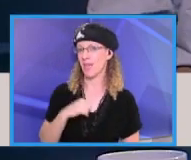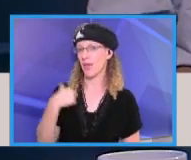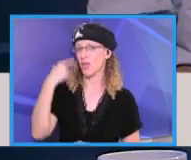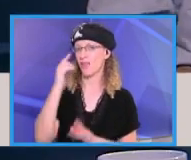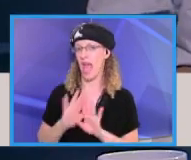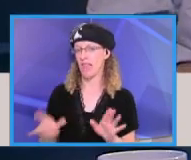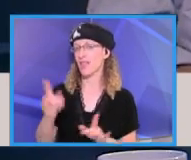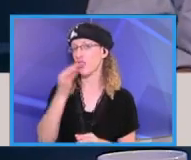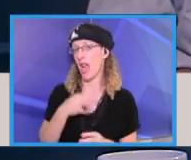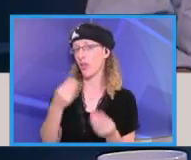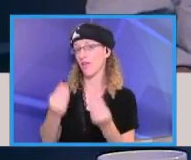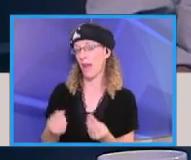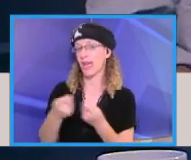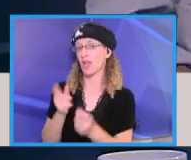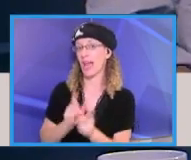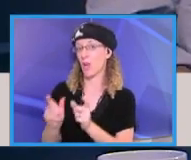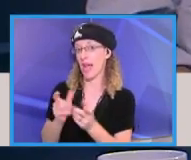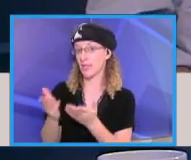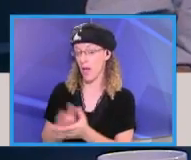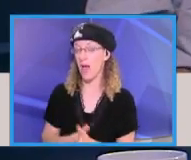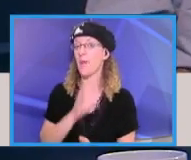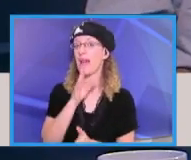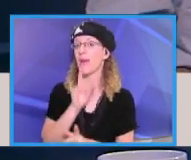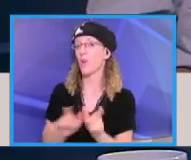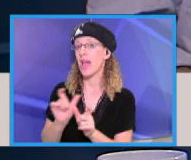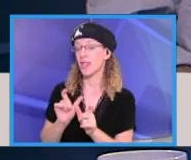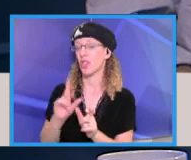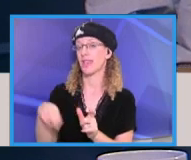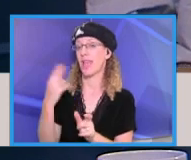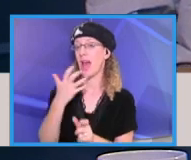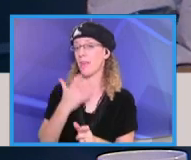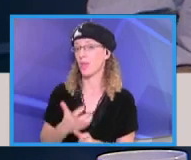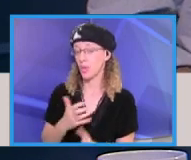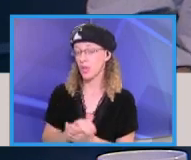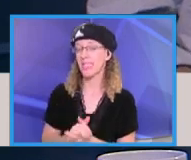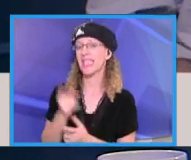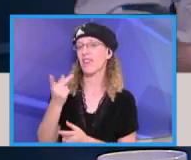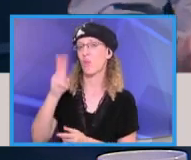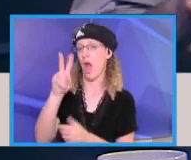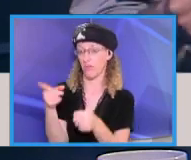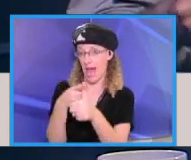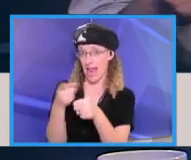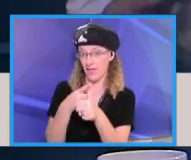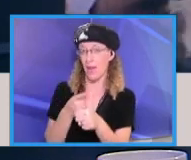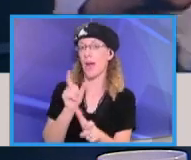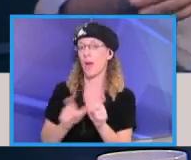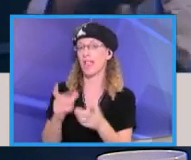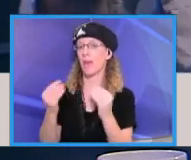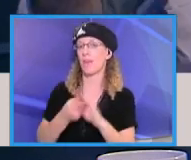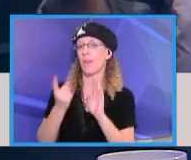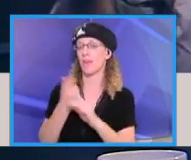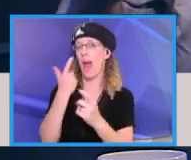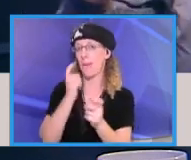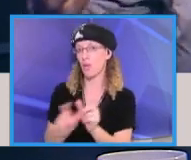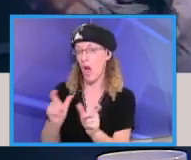אבל זו שאלה טובה לגבי הנושא של רגולציה. הבעיה ברגולציה שתהיה על ידי הרבנות היא כפולה. דבר ראשון, ברגולציה הרבה פעמים הפיקוח הוא